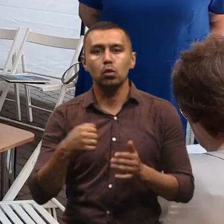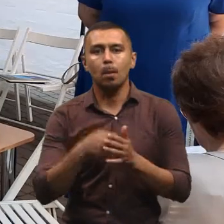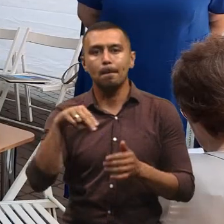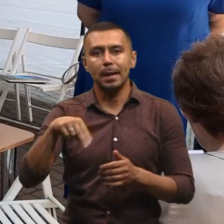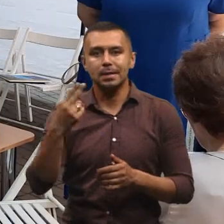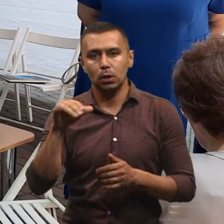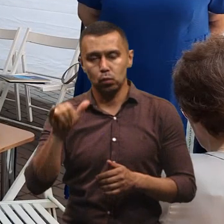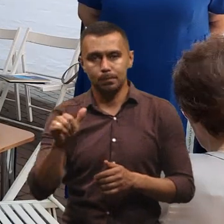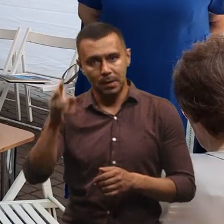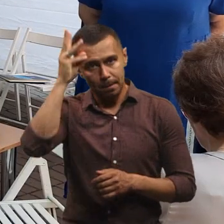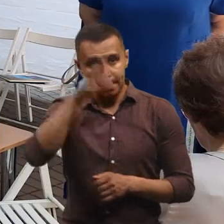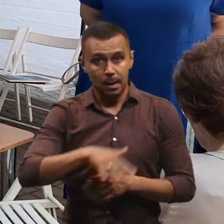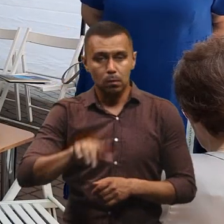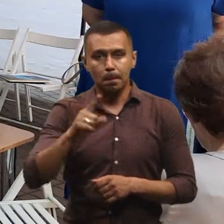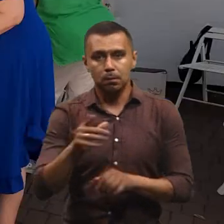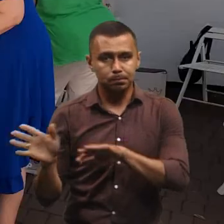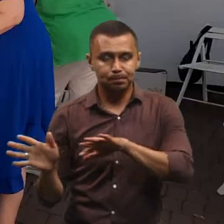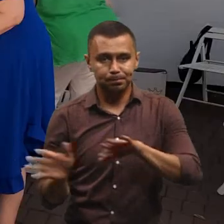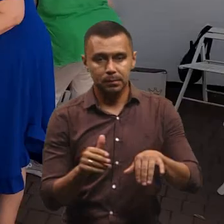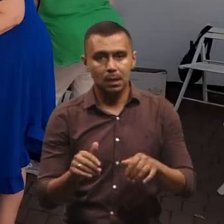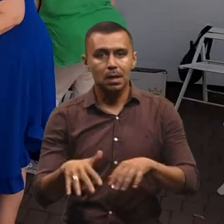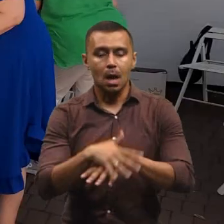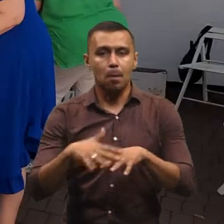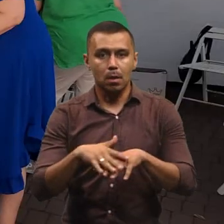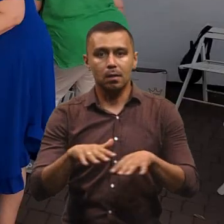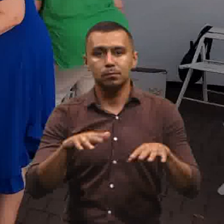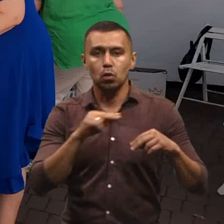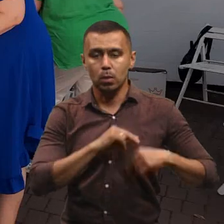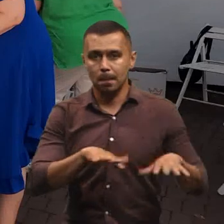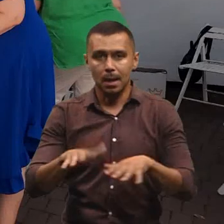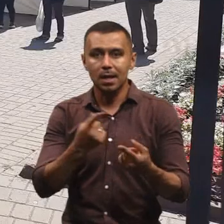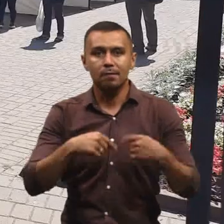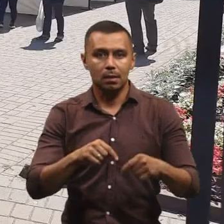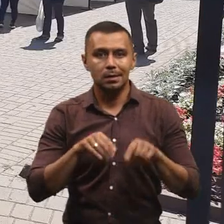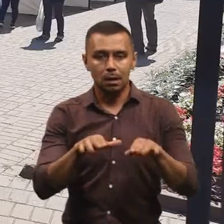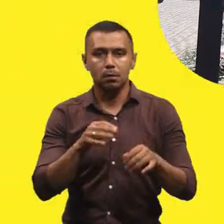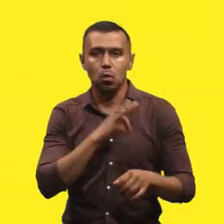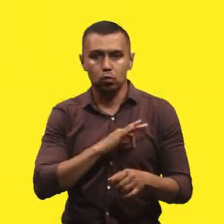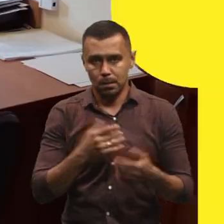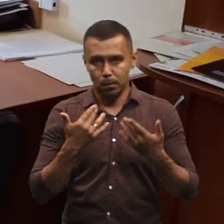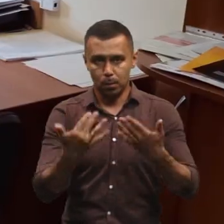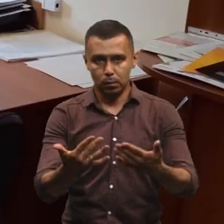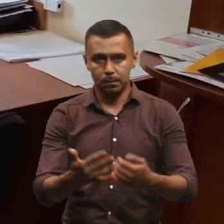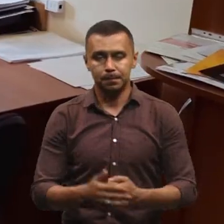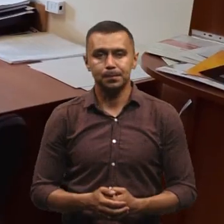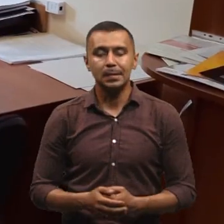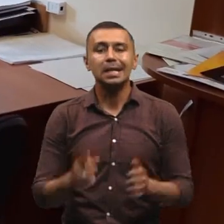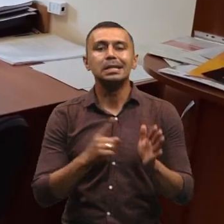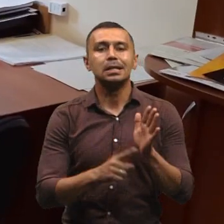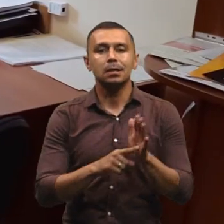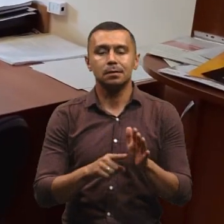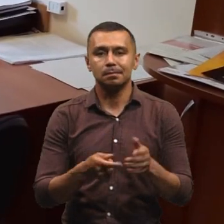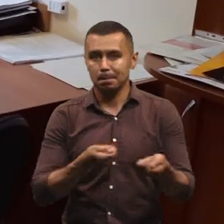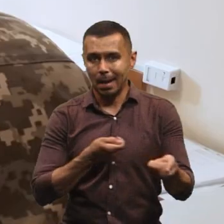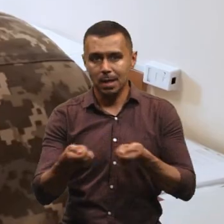у Хмельницькому вперше прийшов ярмарок вакансій які сфери діяльності користуються наразі попитом 60